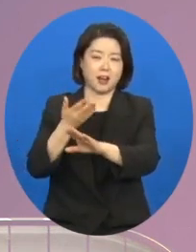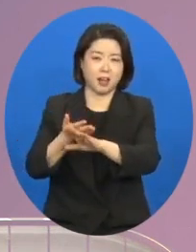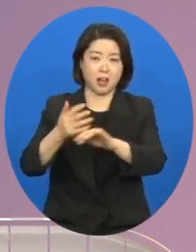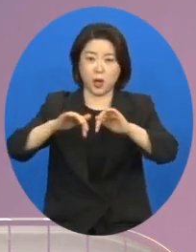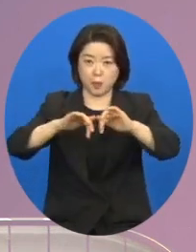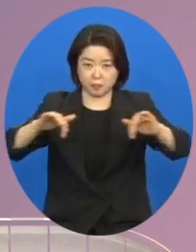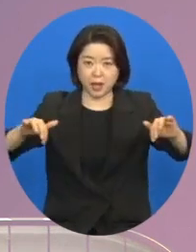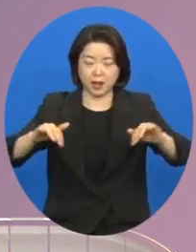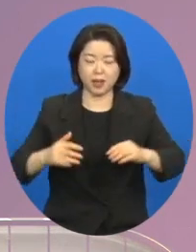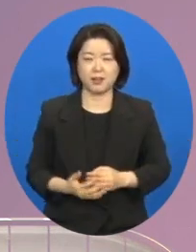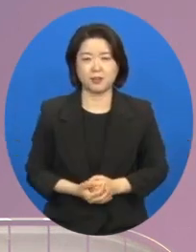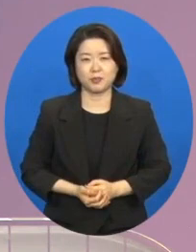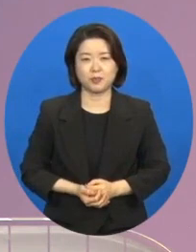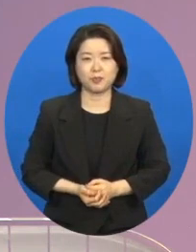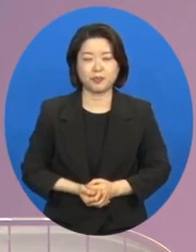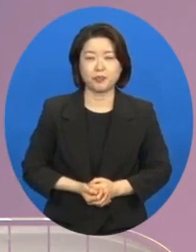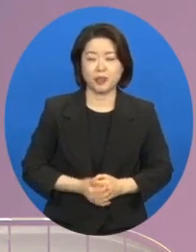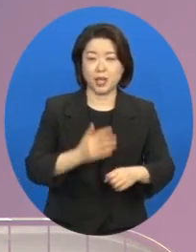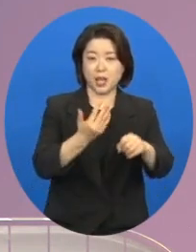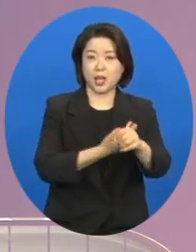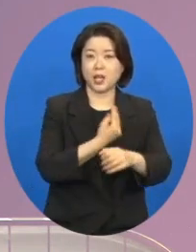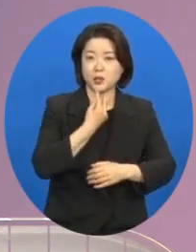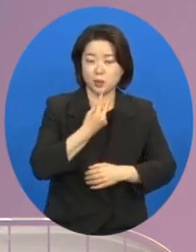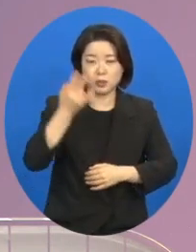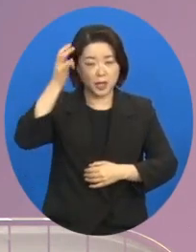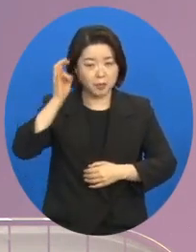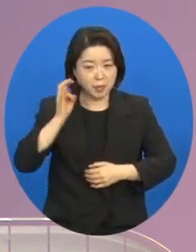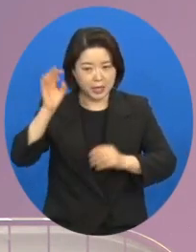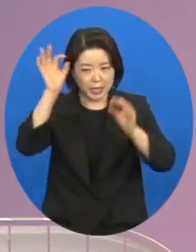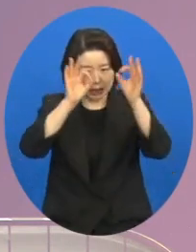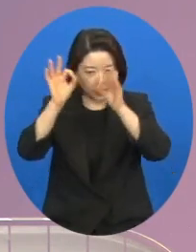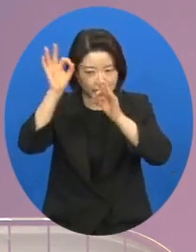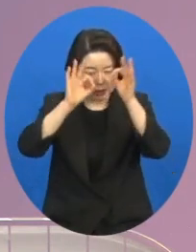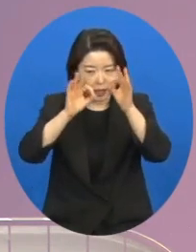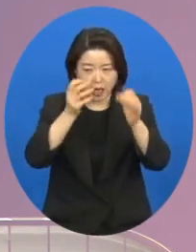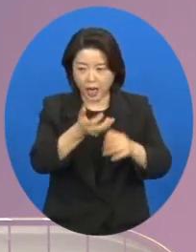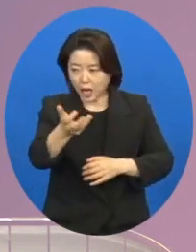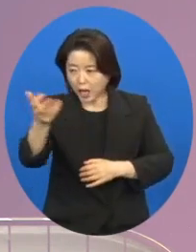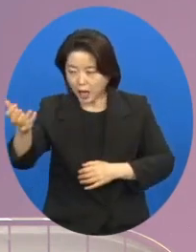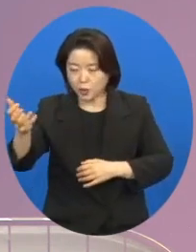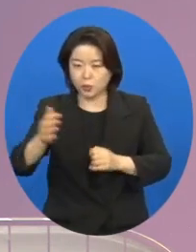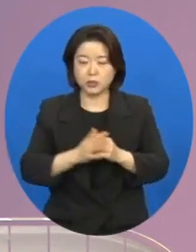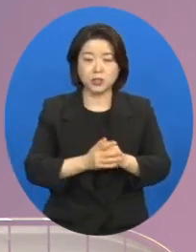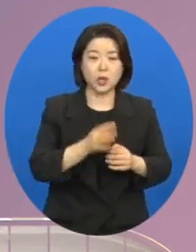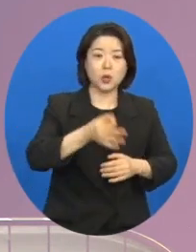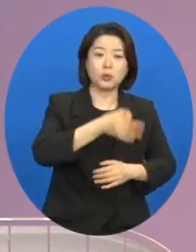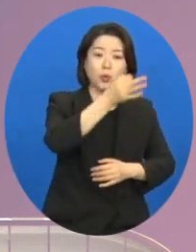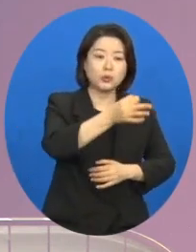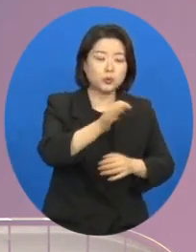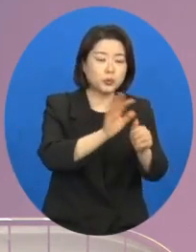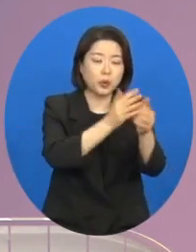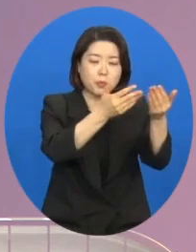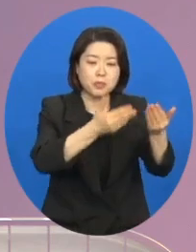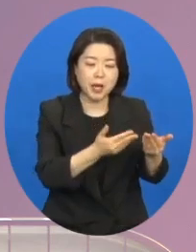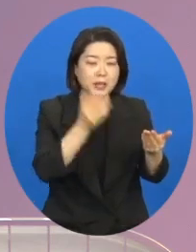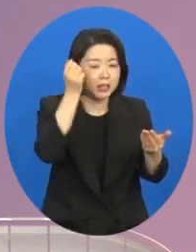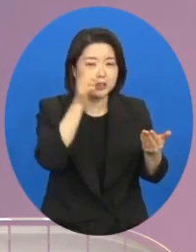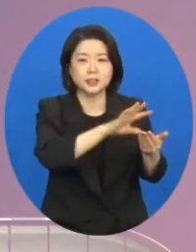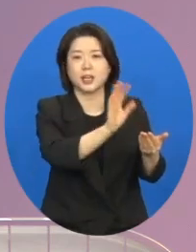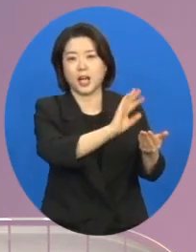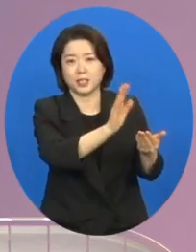지었습니다. 왜냐하면 요셉과 마리아가 찾아 헤맸던 것은 이 여관이 아니라 쉽게 얘기하면 이